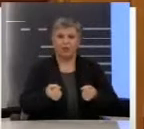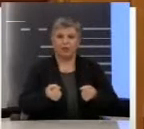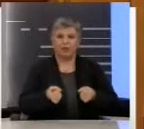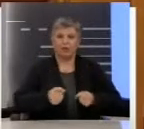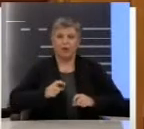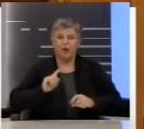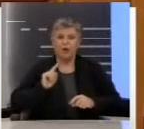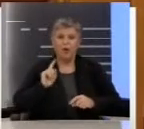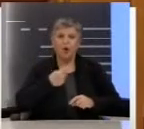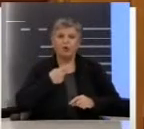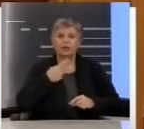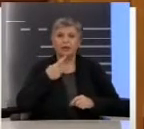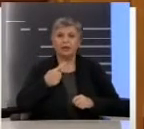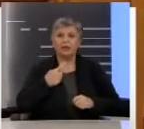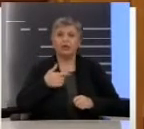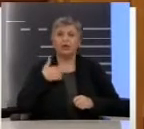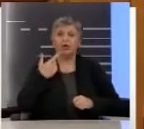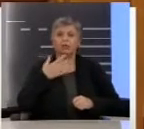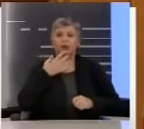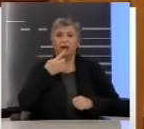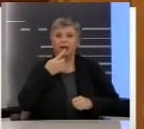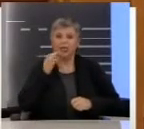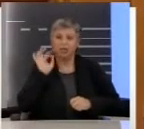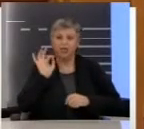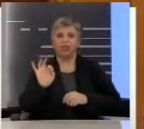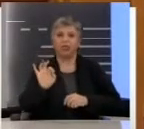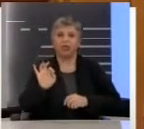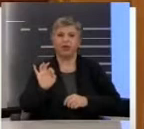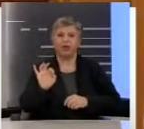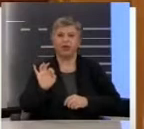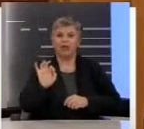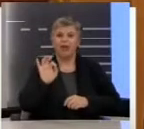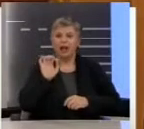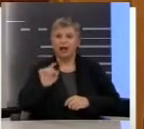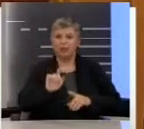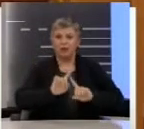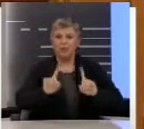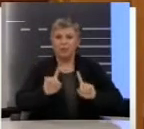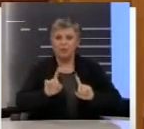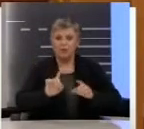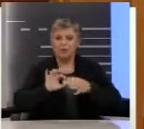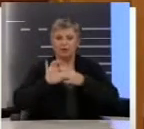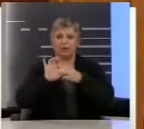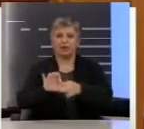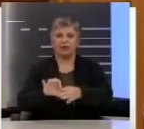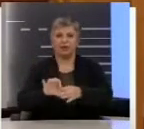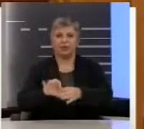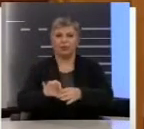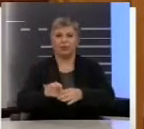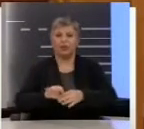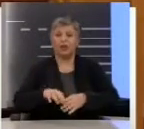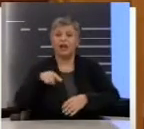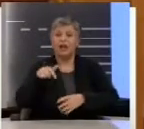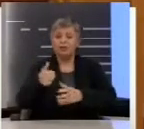ότι ο αποστιγματισμός και το να βγάλουμε από το περιθώριο αυτές τις μικρές